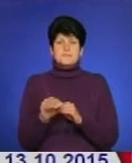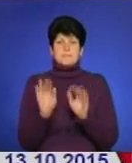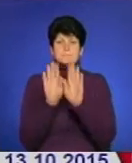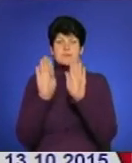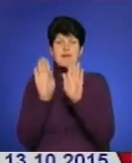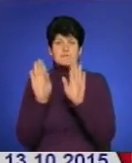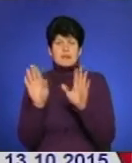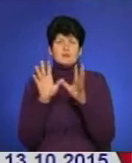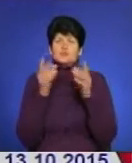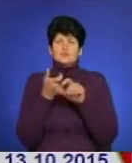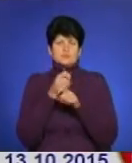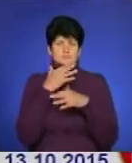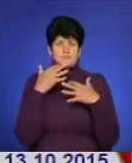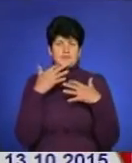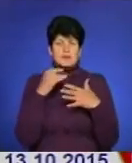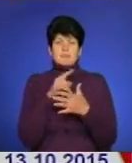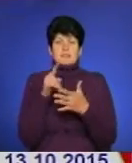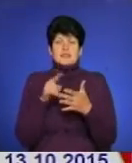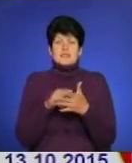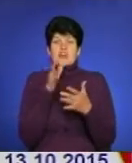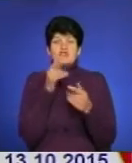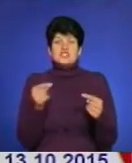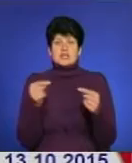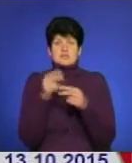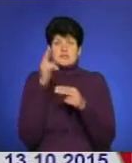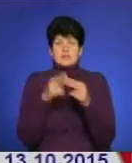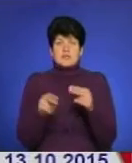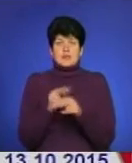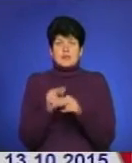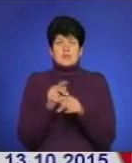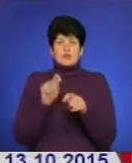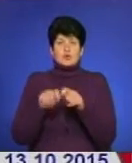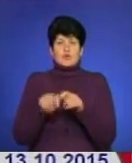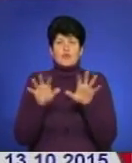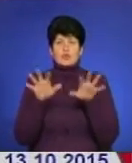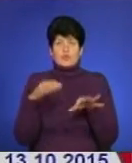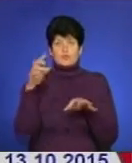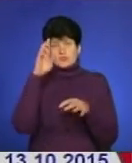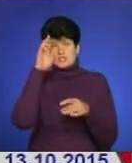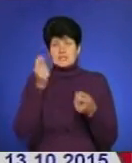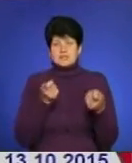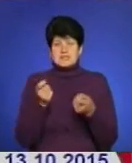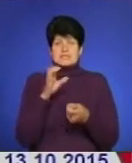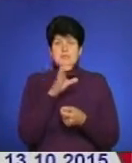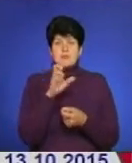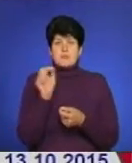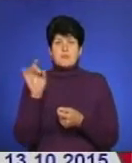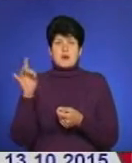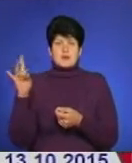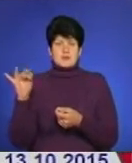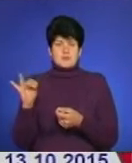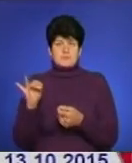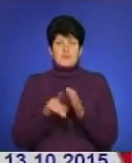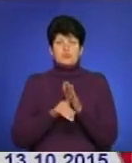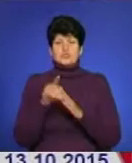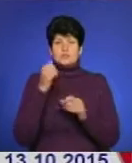меблях, дуже багато. Питання вчасного завершення ремонту на контролі у голови обласної державної адміністрації Степана Барни. Каже,